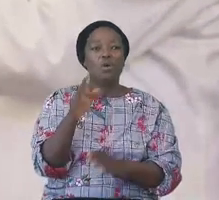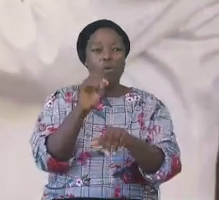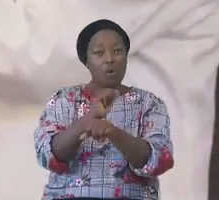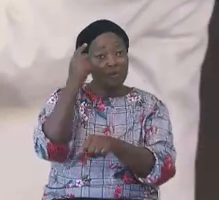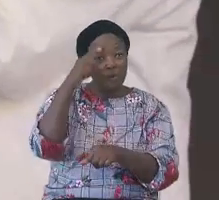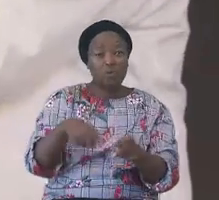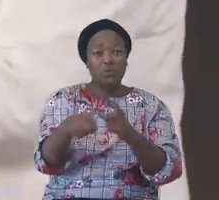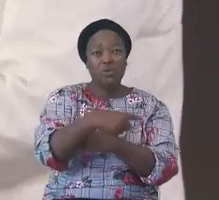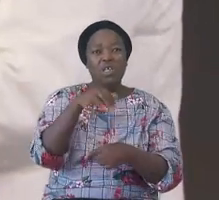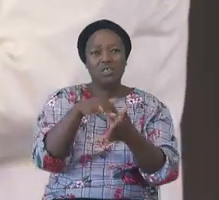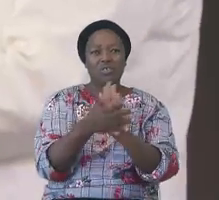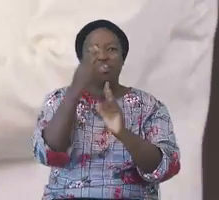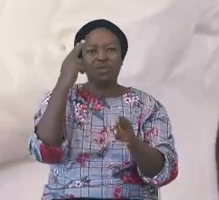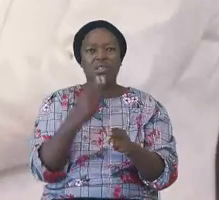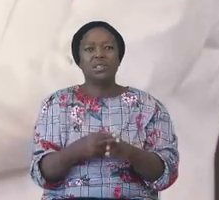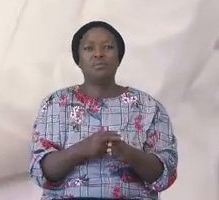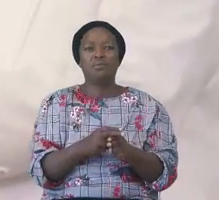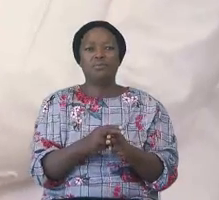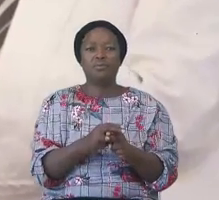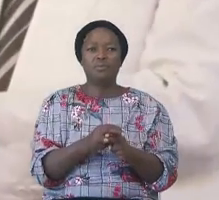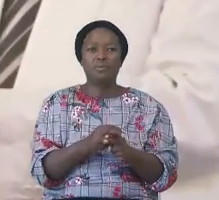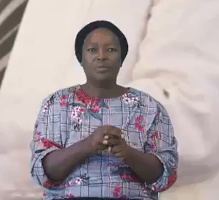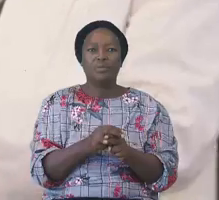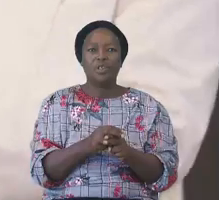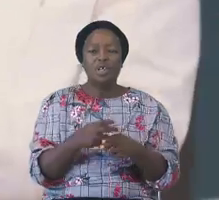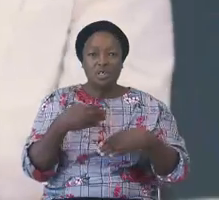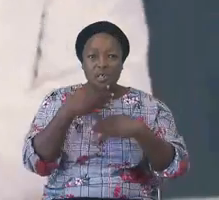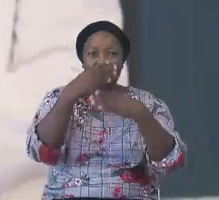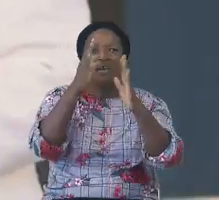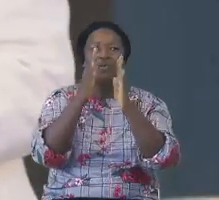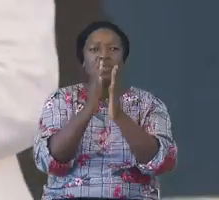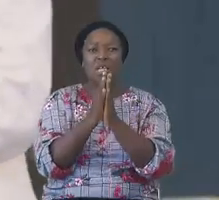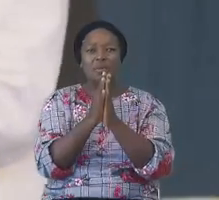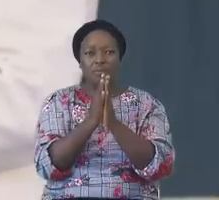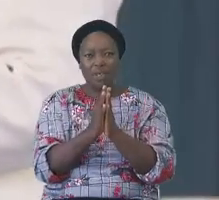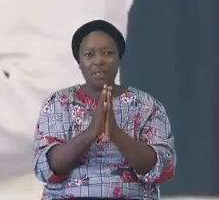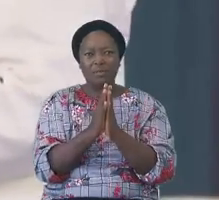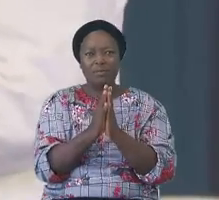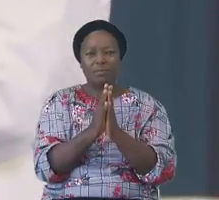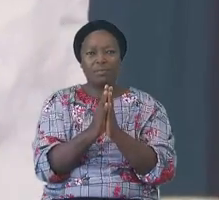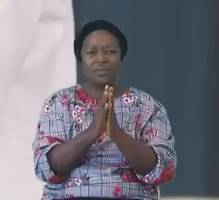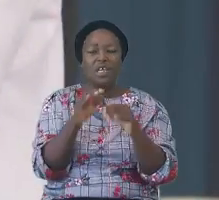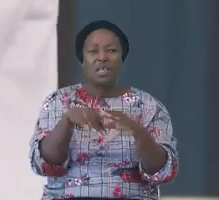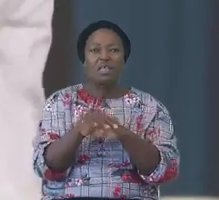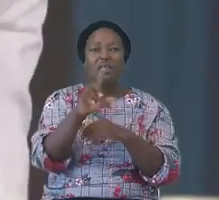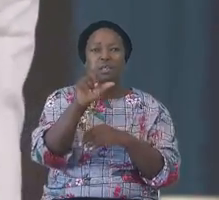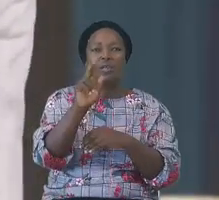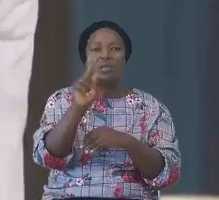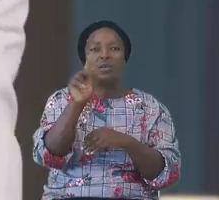sa supplication va agir pour toi. Et ça va agir pour toi aujourd'hui au nom de Jésus.